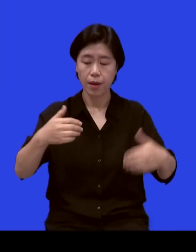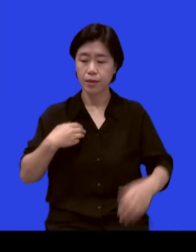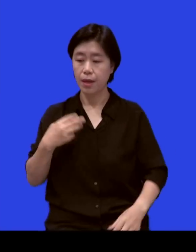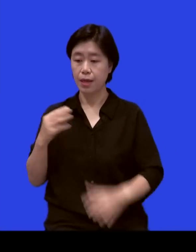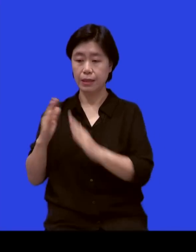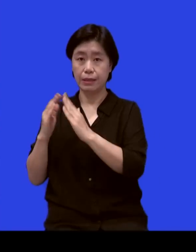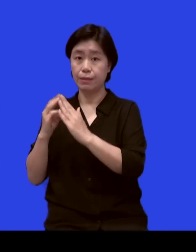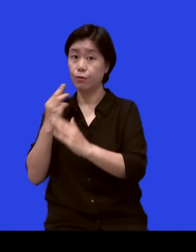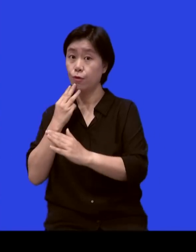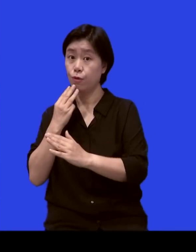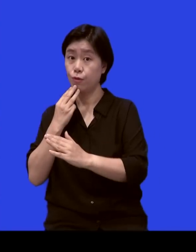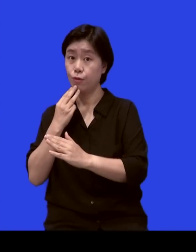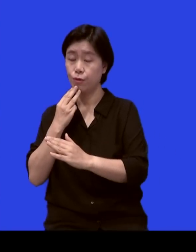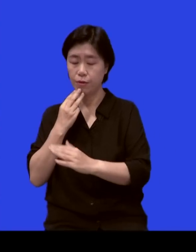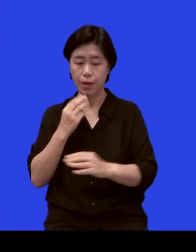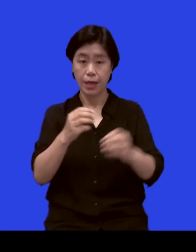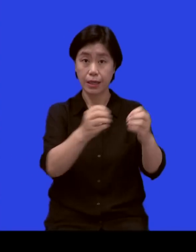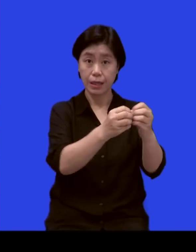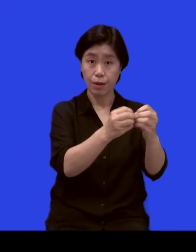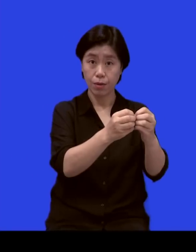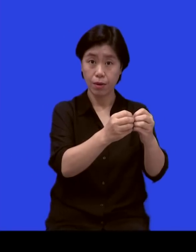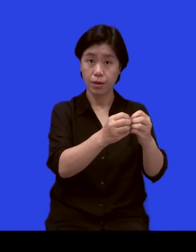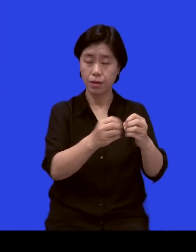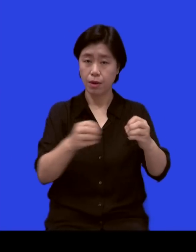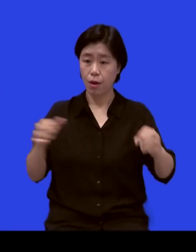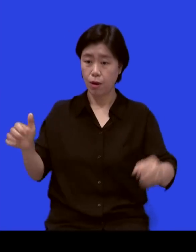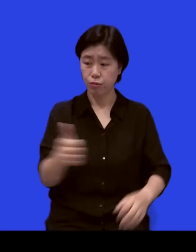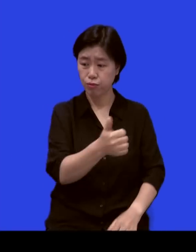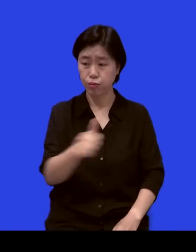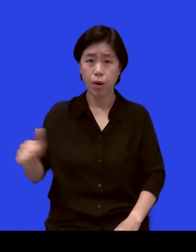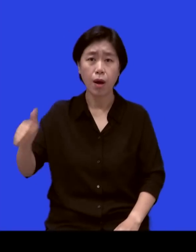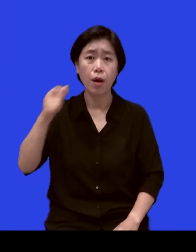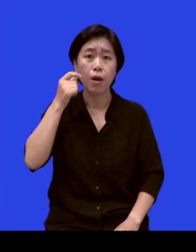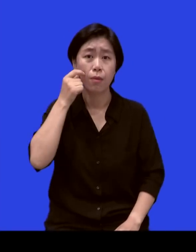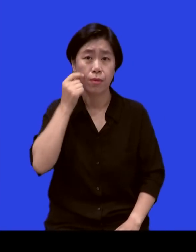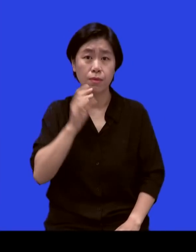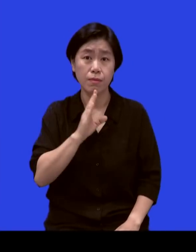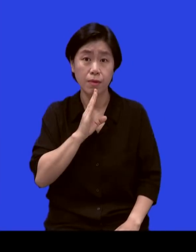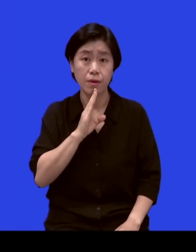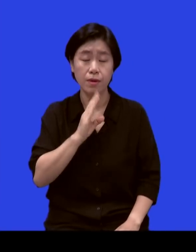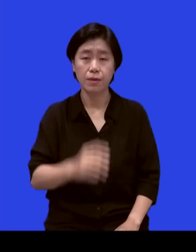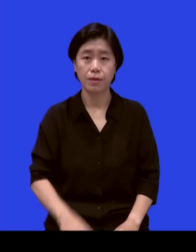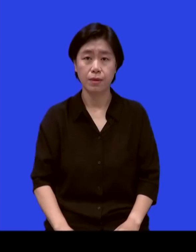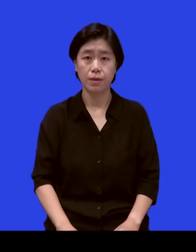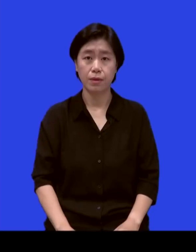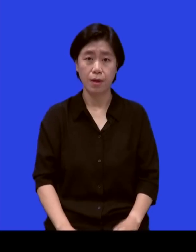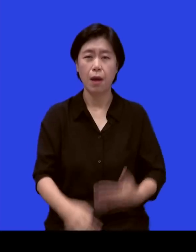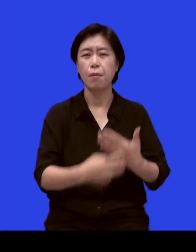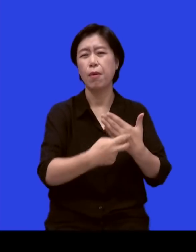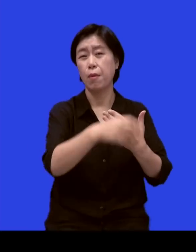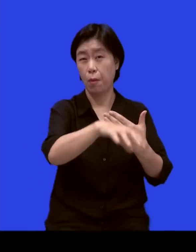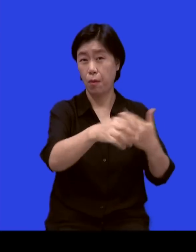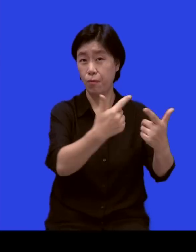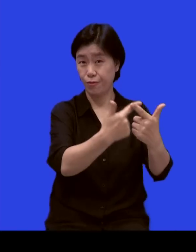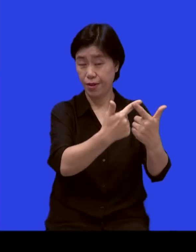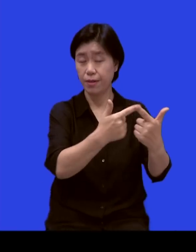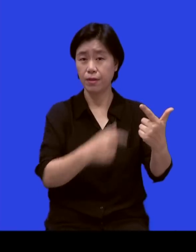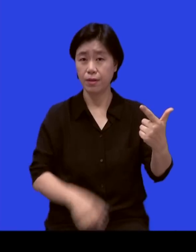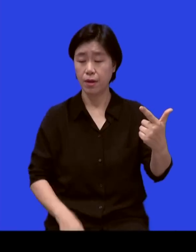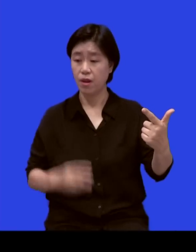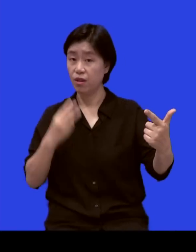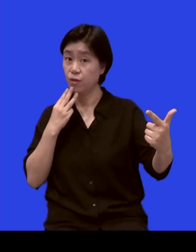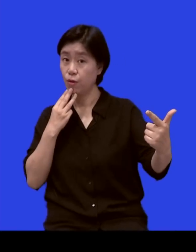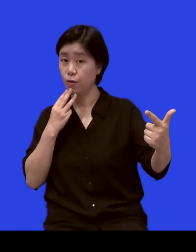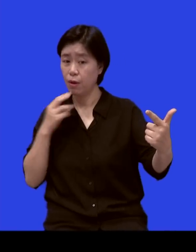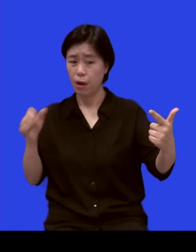아이가 4살이에요. 그때 당시 4살이었어요. 예. 그래서 아이를 데리고 부산 병원이 부산이었는데 부산에 내려가서 네.